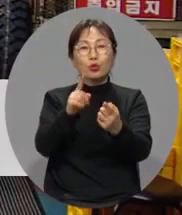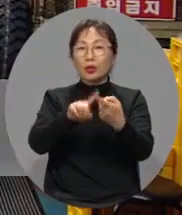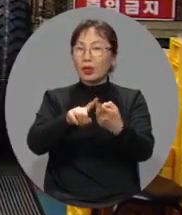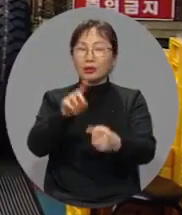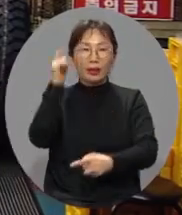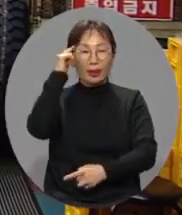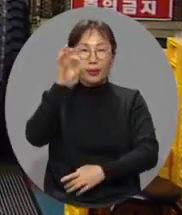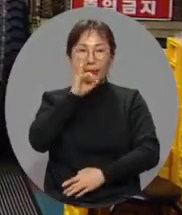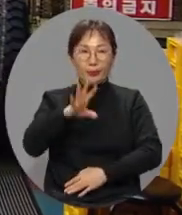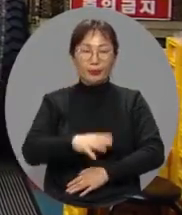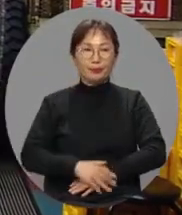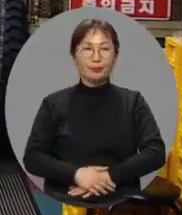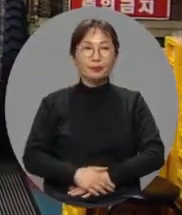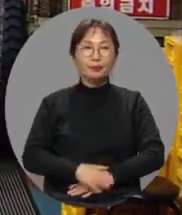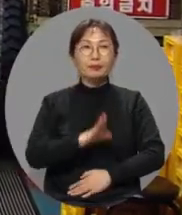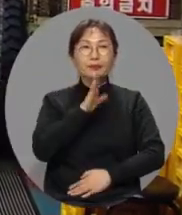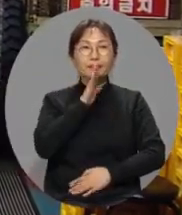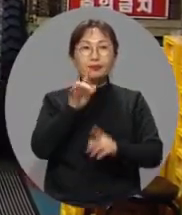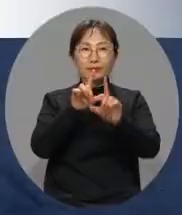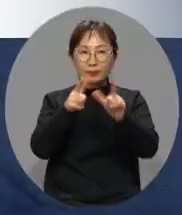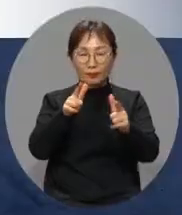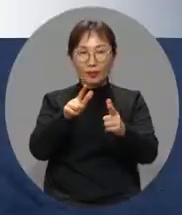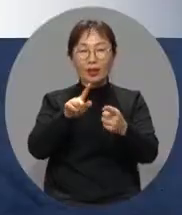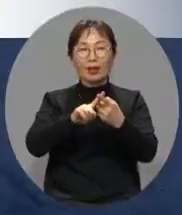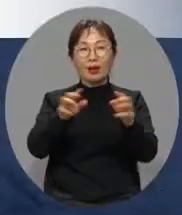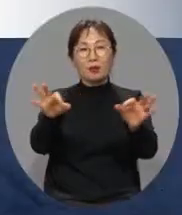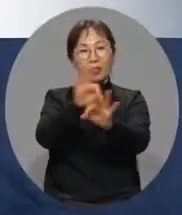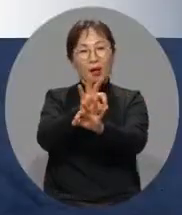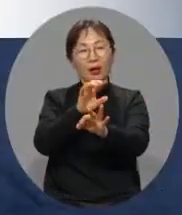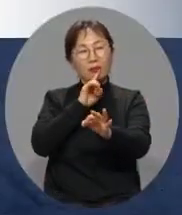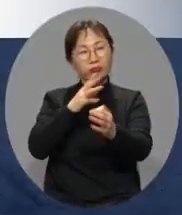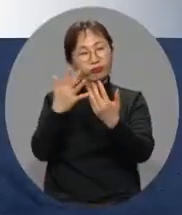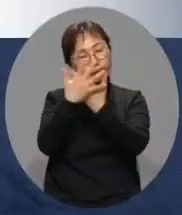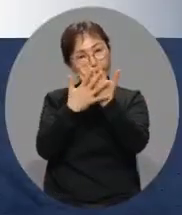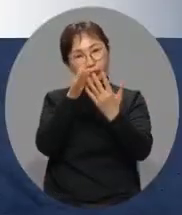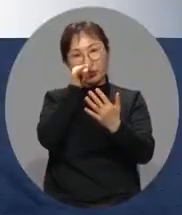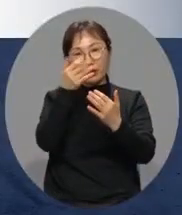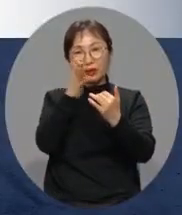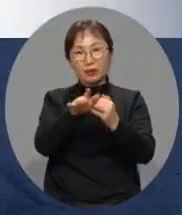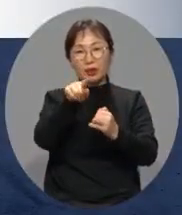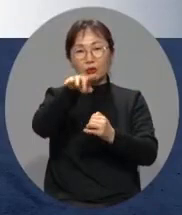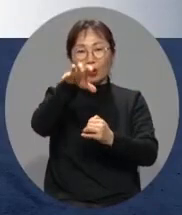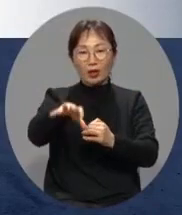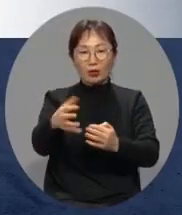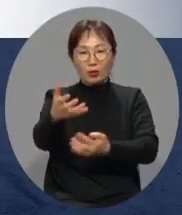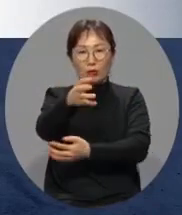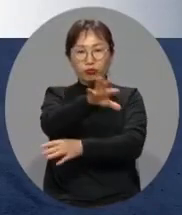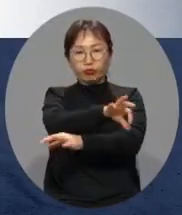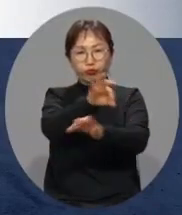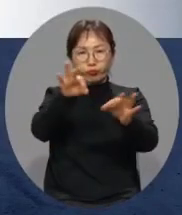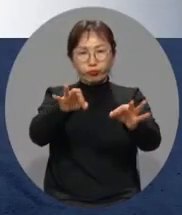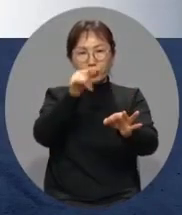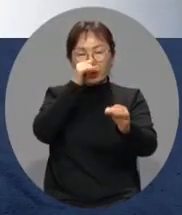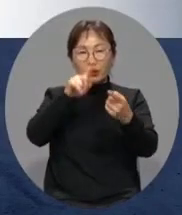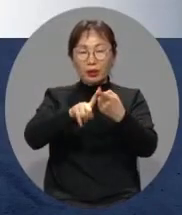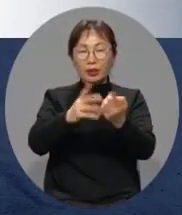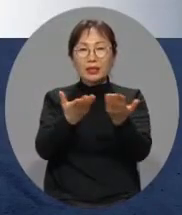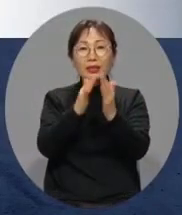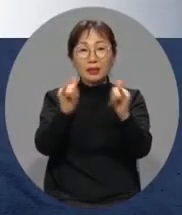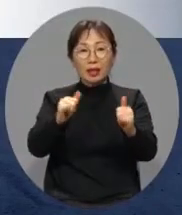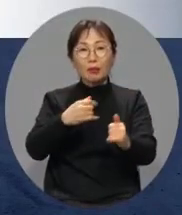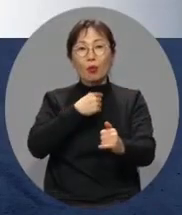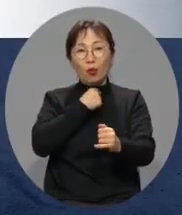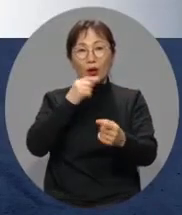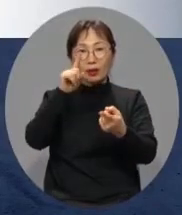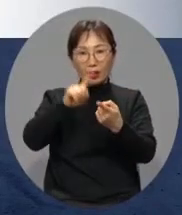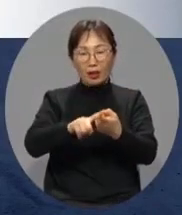다릅니다. 전환 배치란 말이 애매한데 공장 안에서 부서 이동은 물론 노동자의 의사에 따라